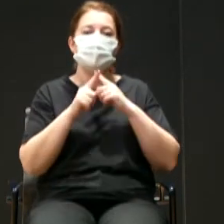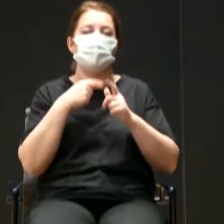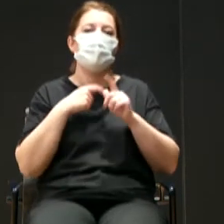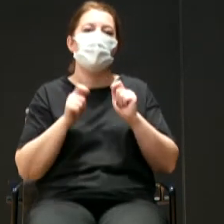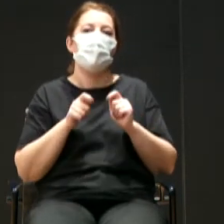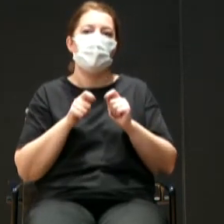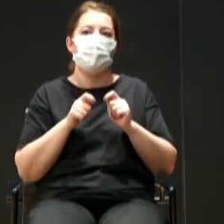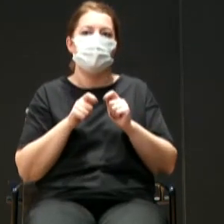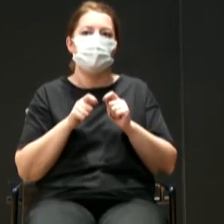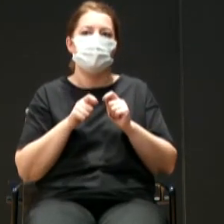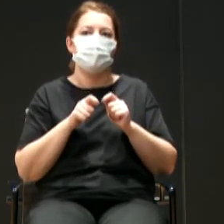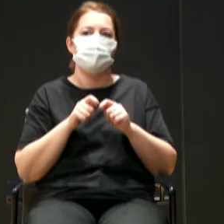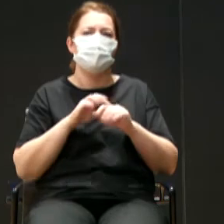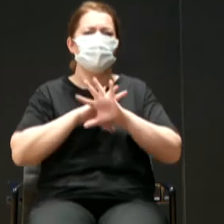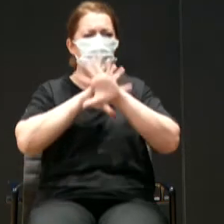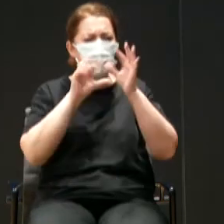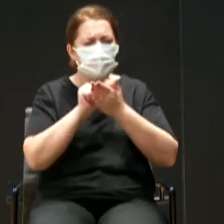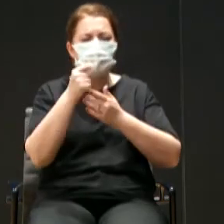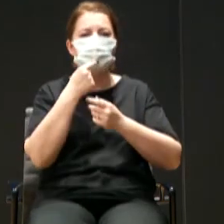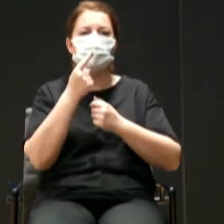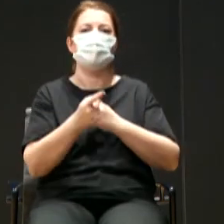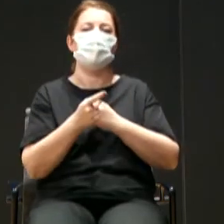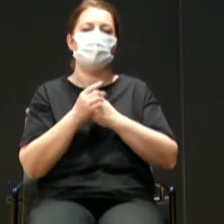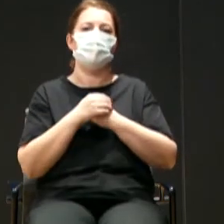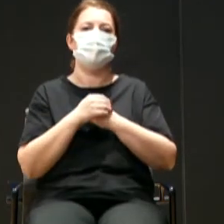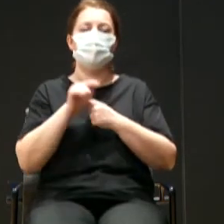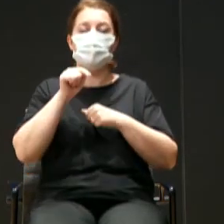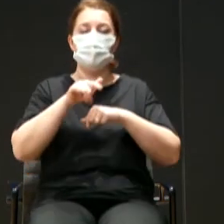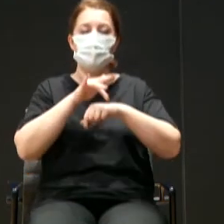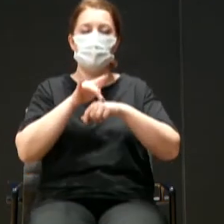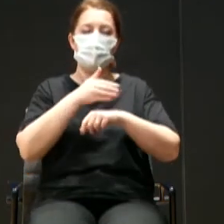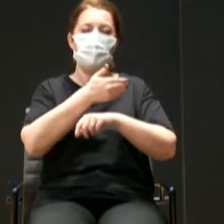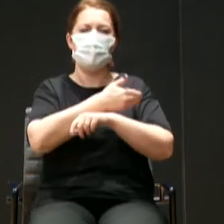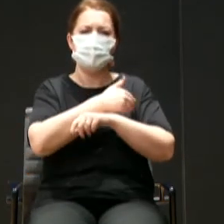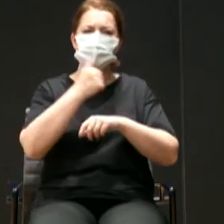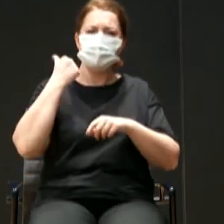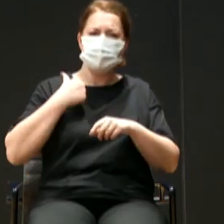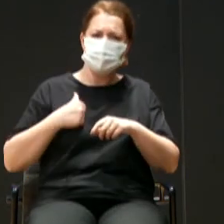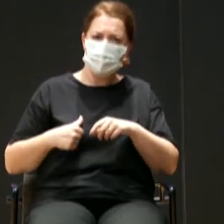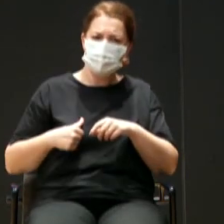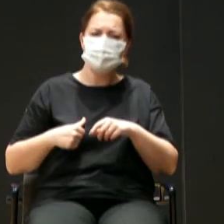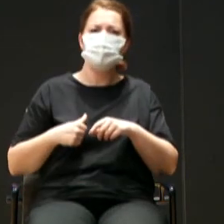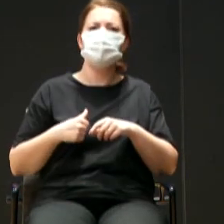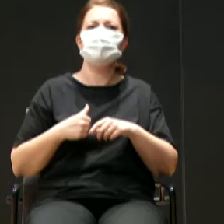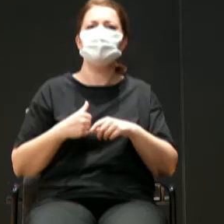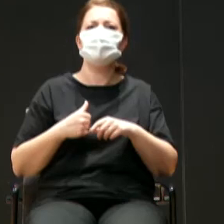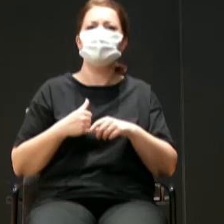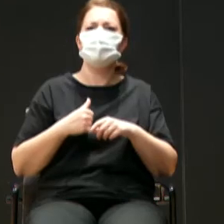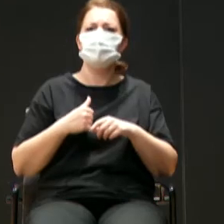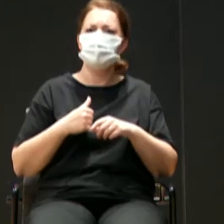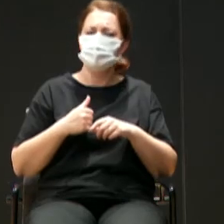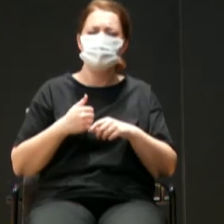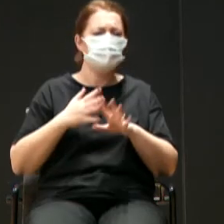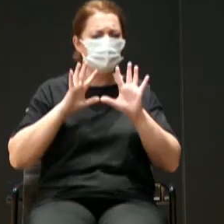kardeşim. Her şeyi söylerim. Bu ülkede vatandaşın savcılığını da üstlenirim. Yargıçlığını da